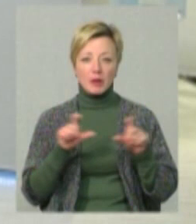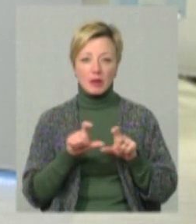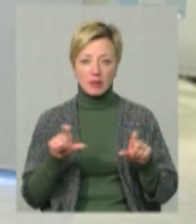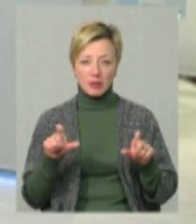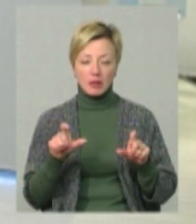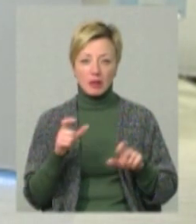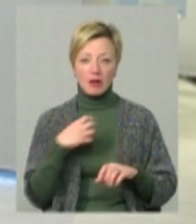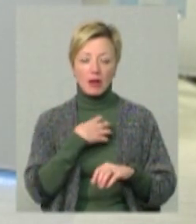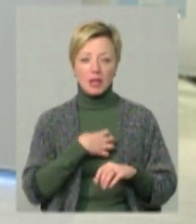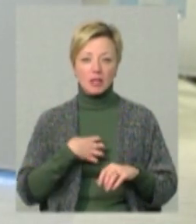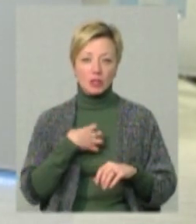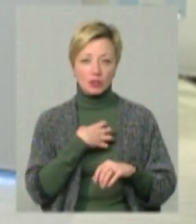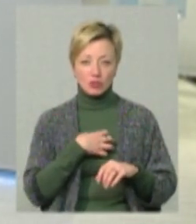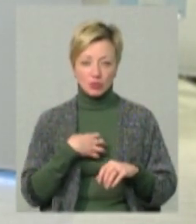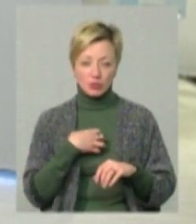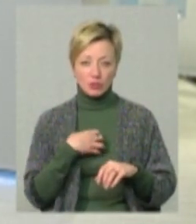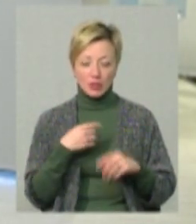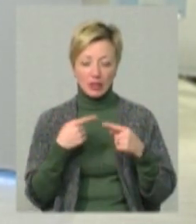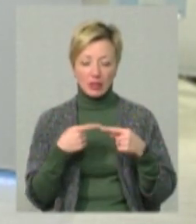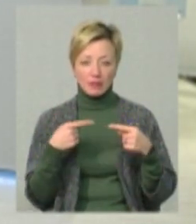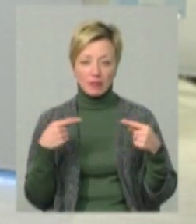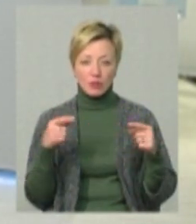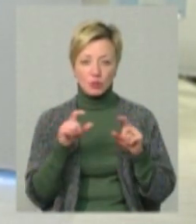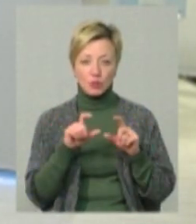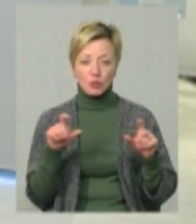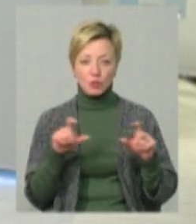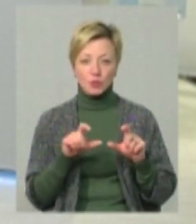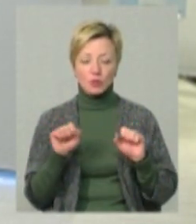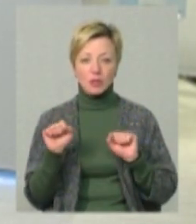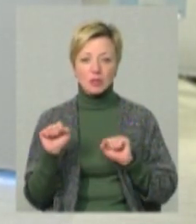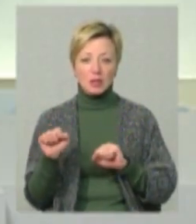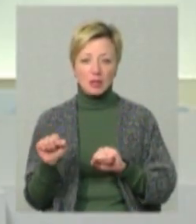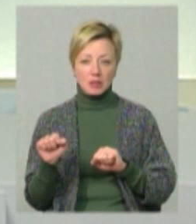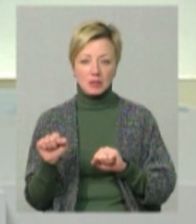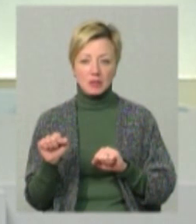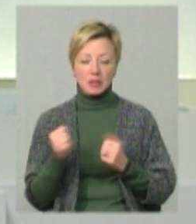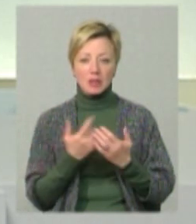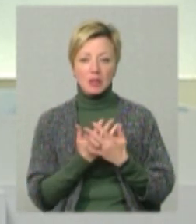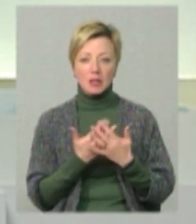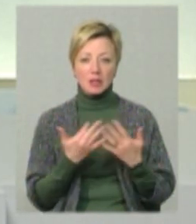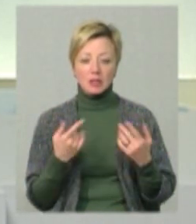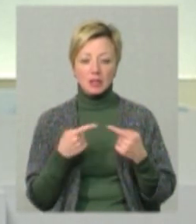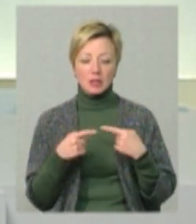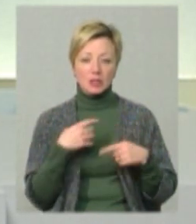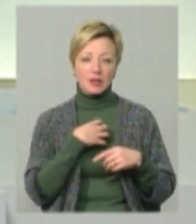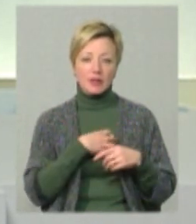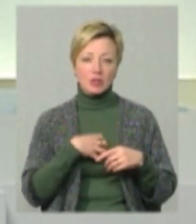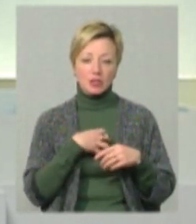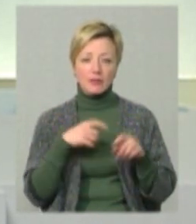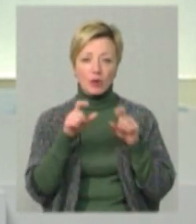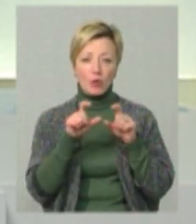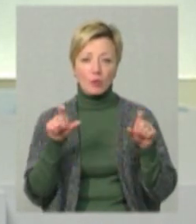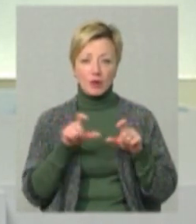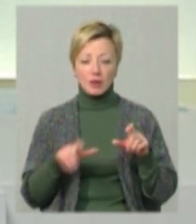об'єктів критичної інфраструктури, це захист різних інших важливих